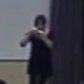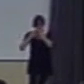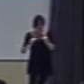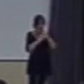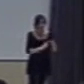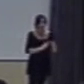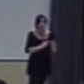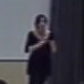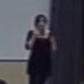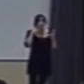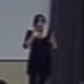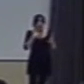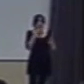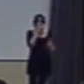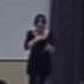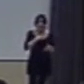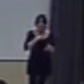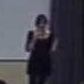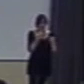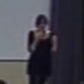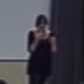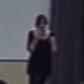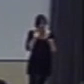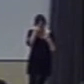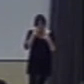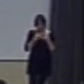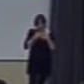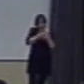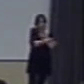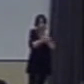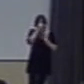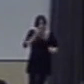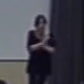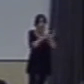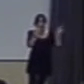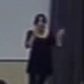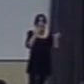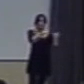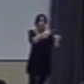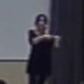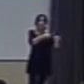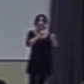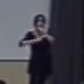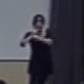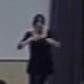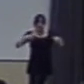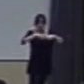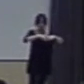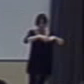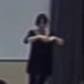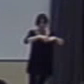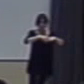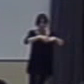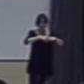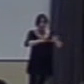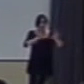veritat que el Consell de Benestar doncs, té com a element definidor doncs, aquesta participació del teixit associatiu en l'elaboració de polítiques, però